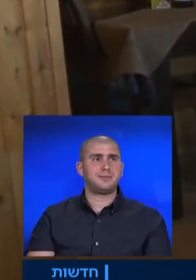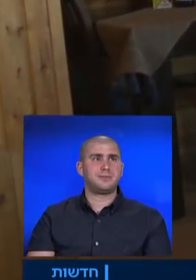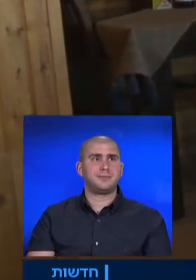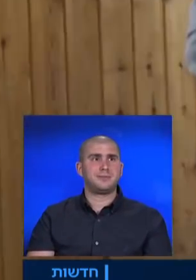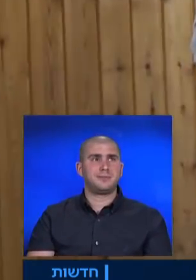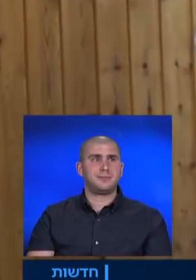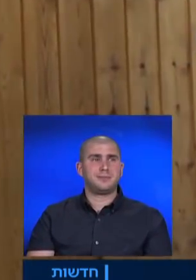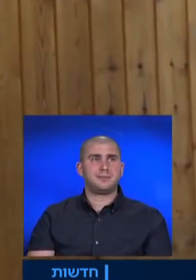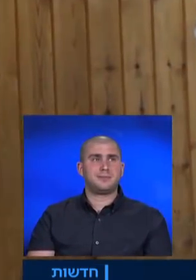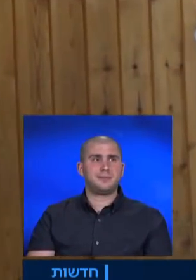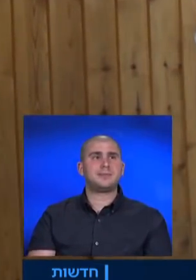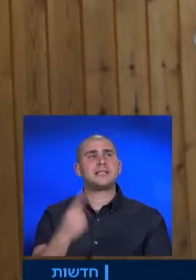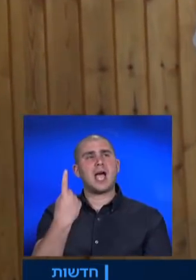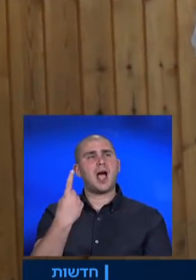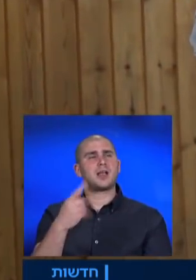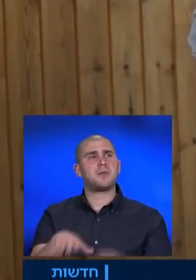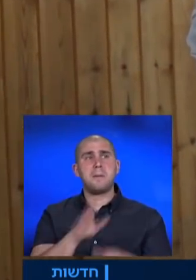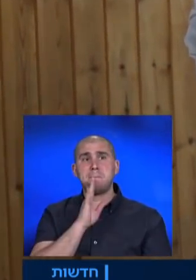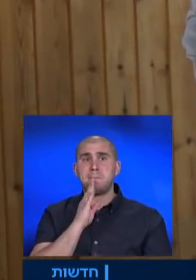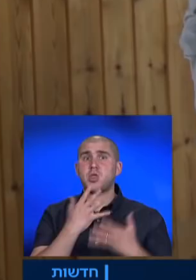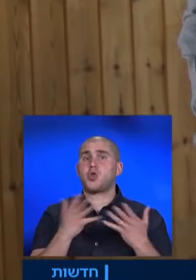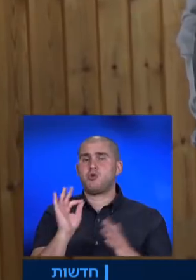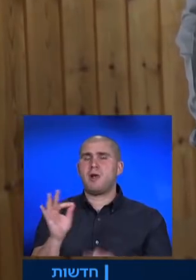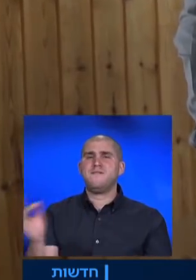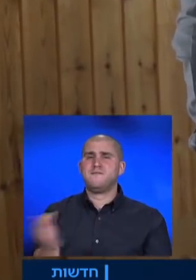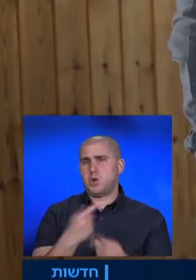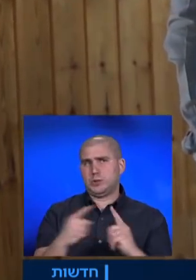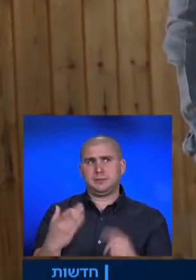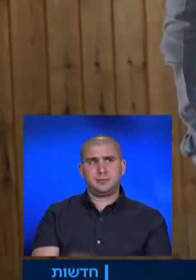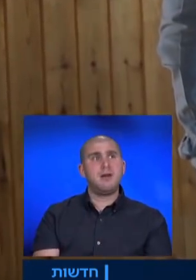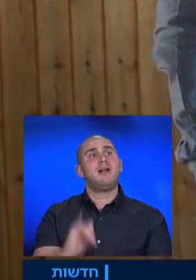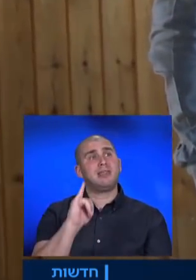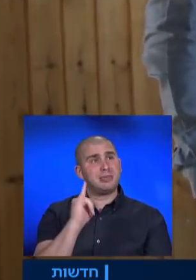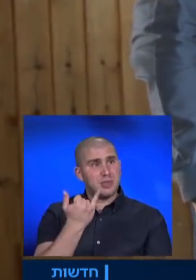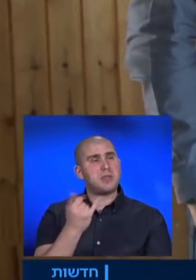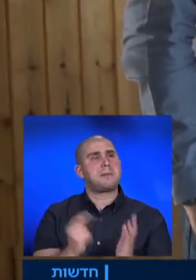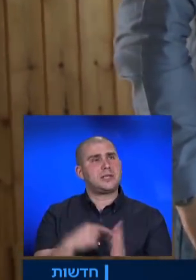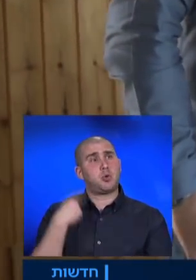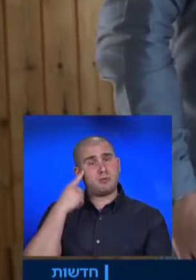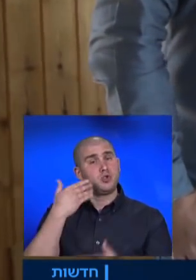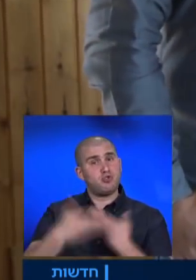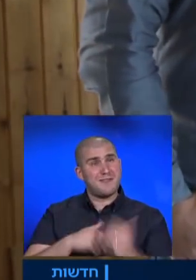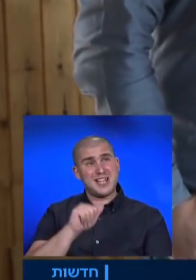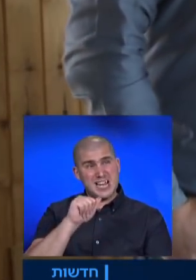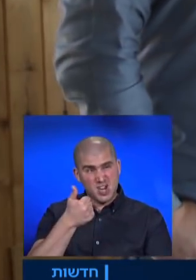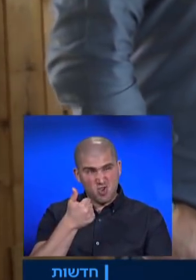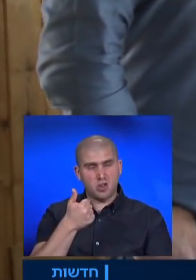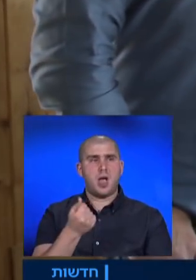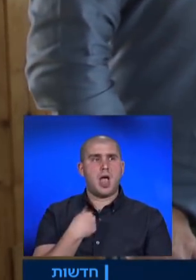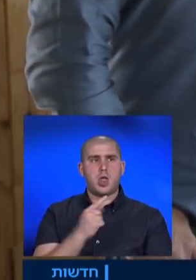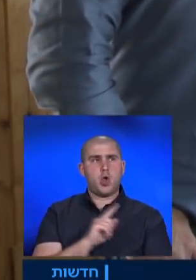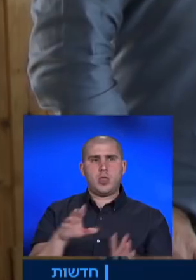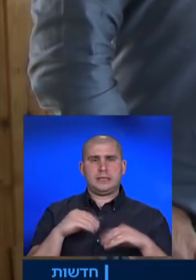זו אחת המלכודות הגדולות של הווירוסים למיניהם. אכן כן, ולכן אנחנו חושבים שבשלב ראשון אנחנו לא נאפשר את